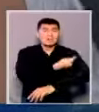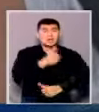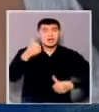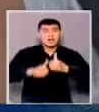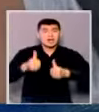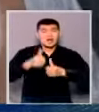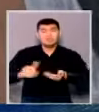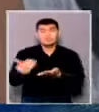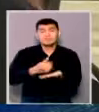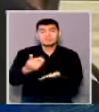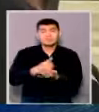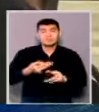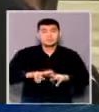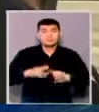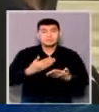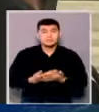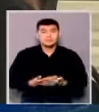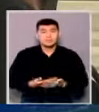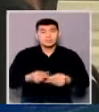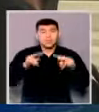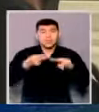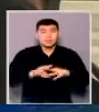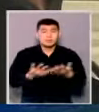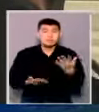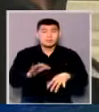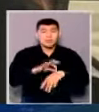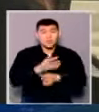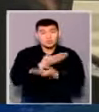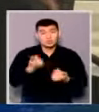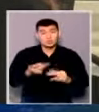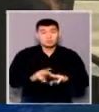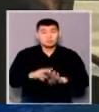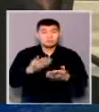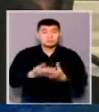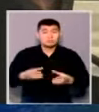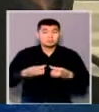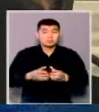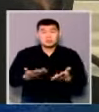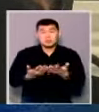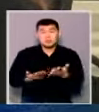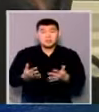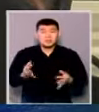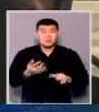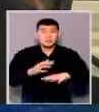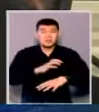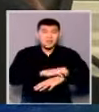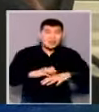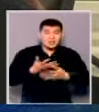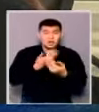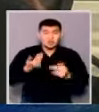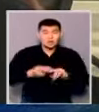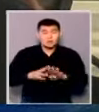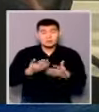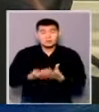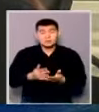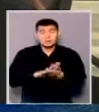пункт күші тазартылады. Ішінде контакты болған жоқ, болған жоқ. Аллергиялы реакциямыз жоқ, дәріге жоқ.